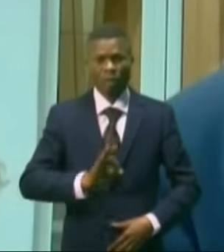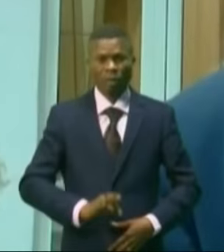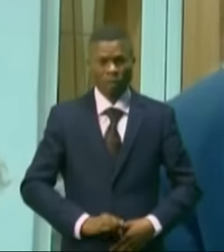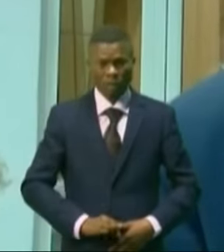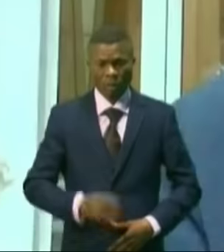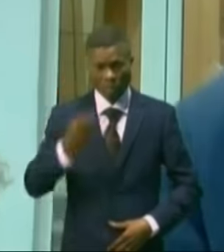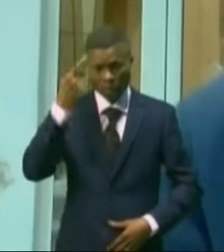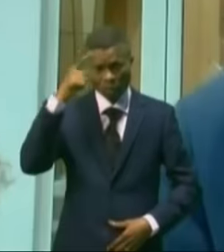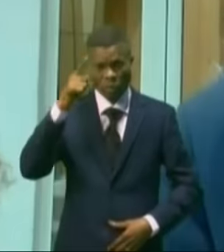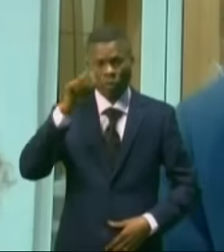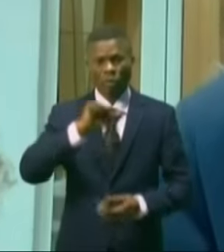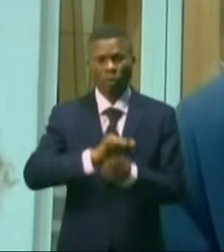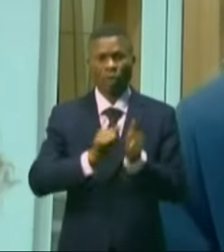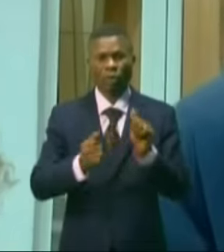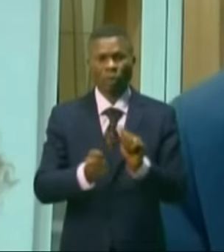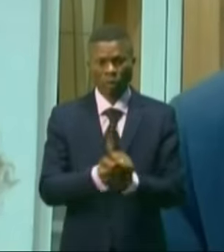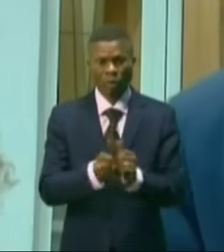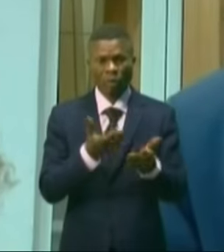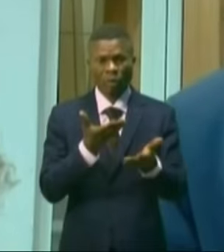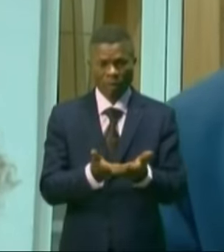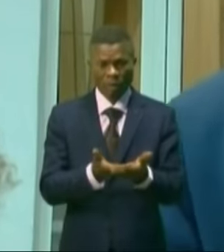sur ce sujet.